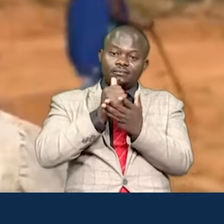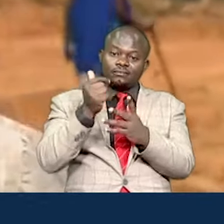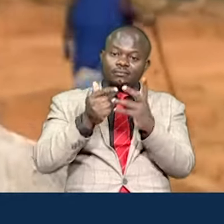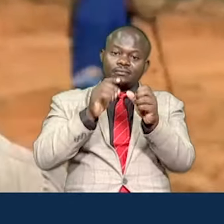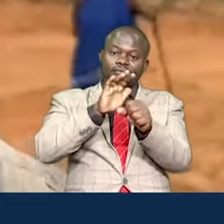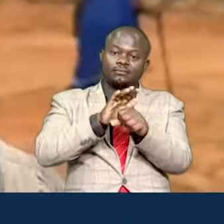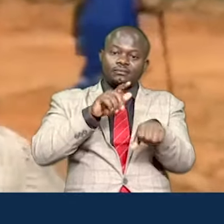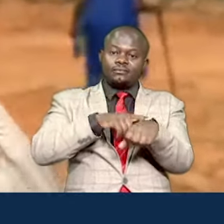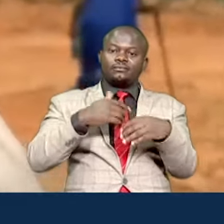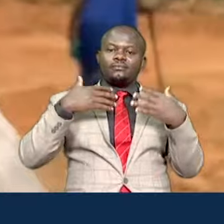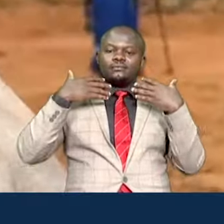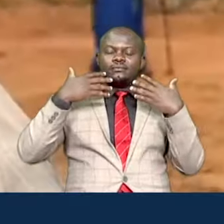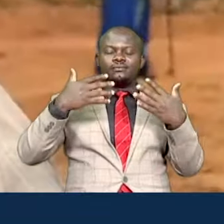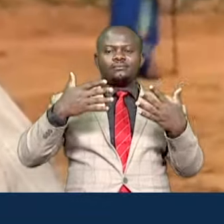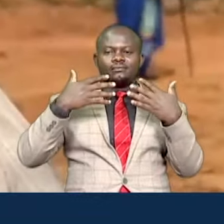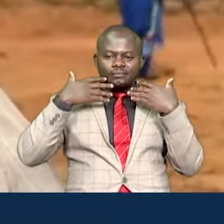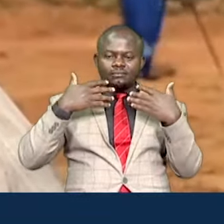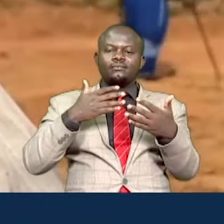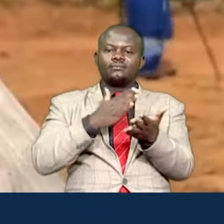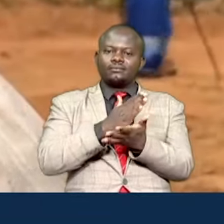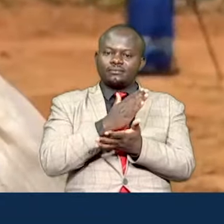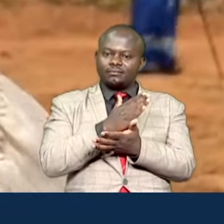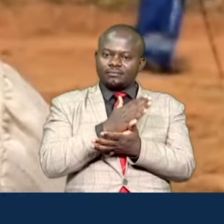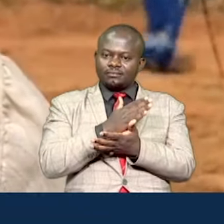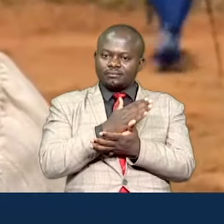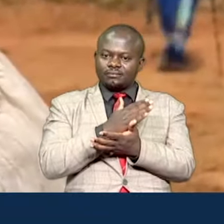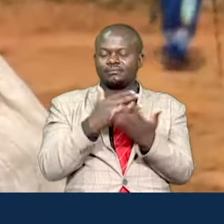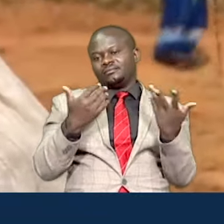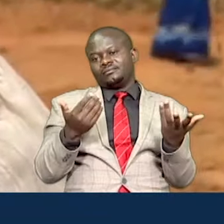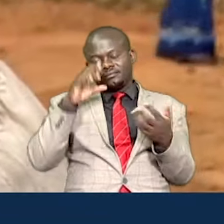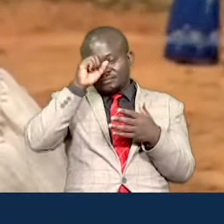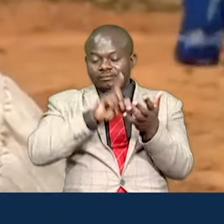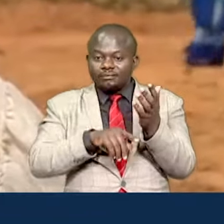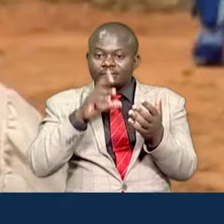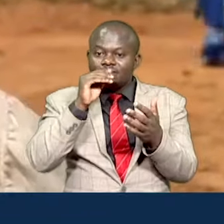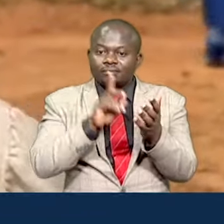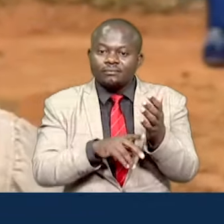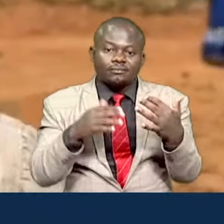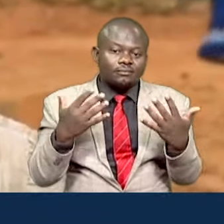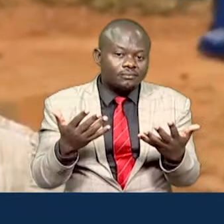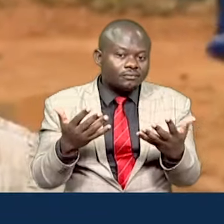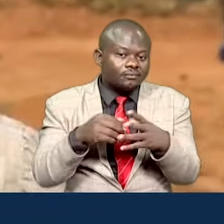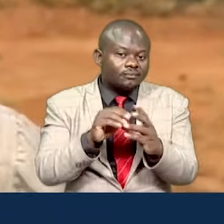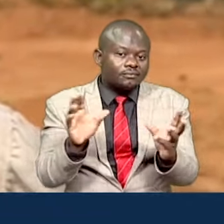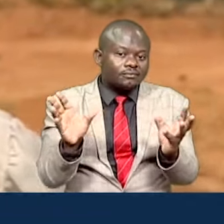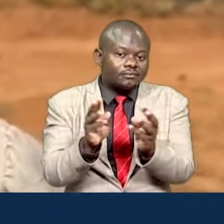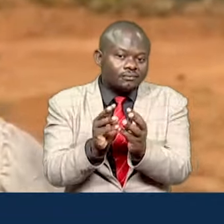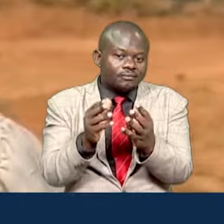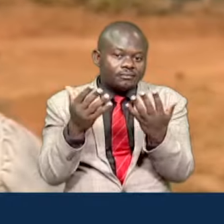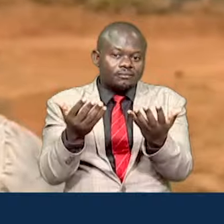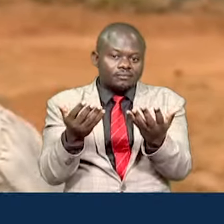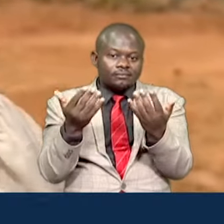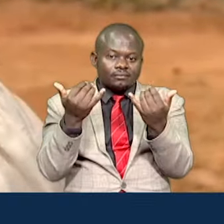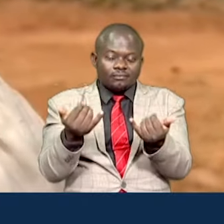igihe nkiri guhumeka nk'ibiki, ese navuga iki nkareka iki? None se muri makeya ubu